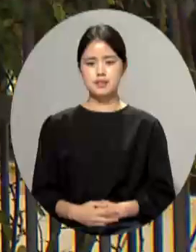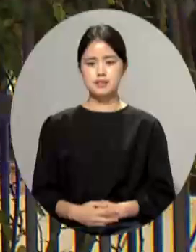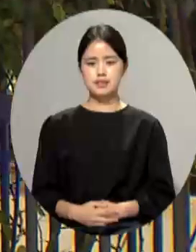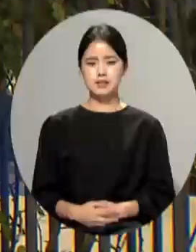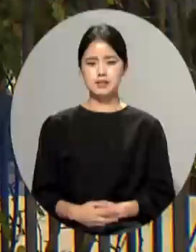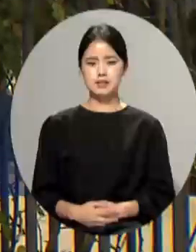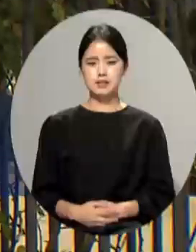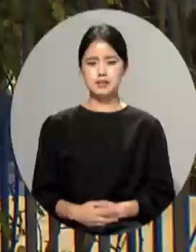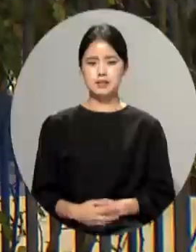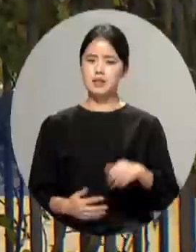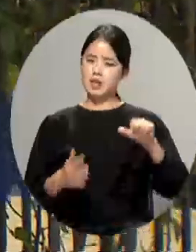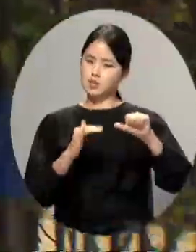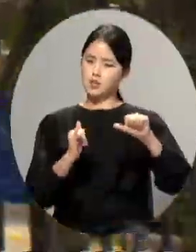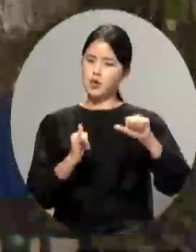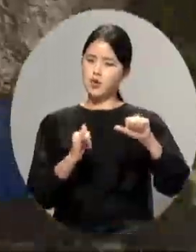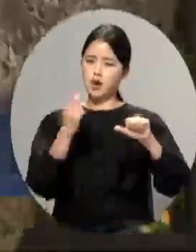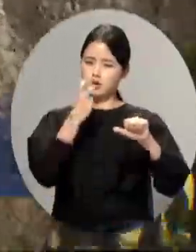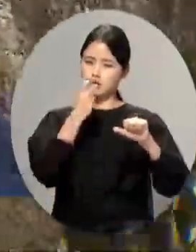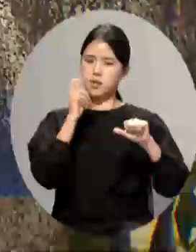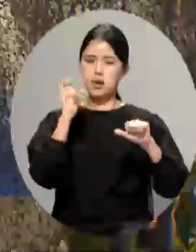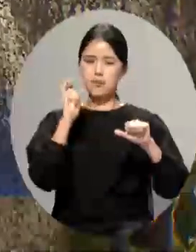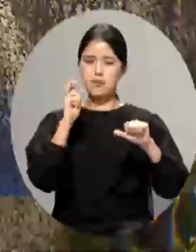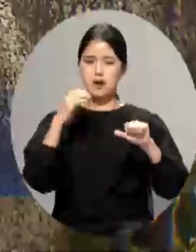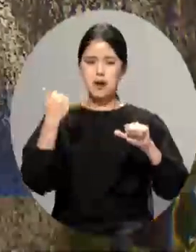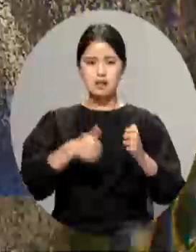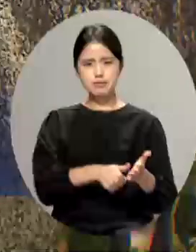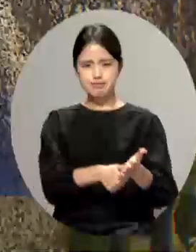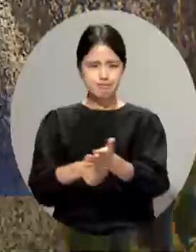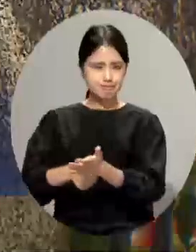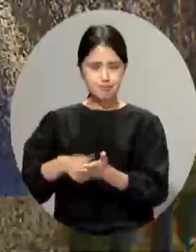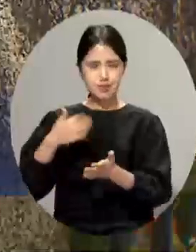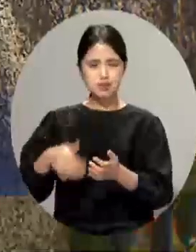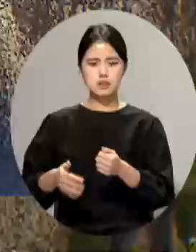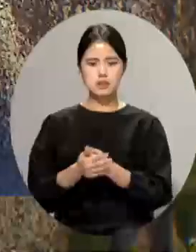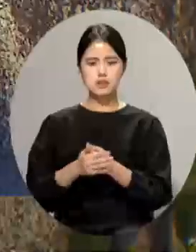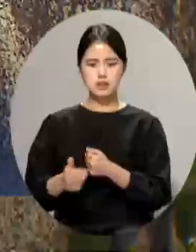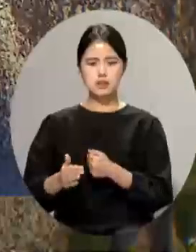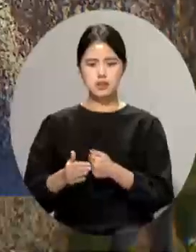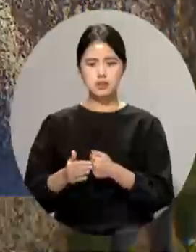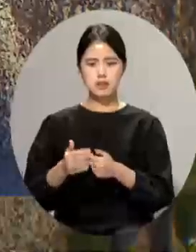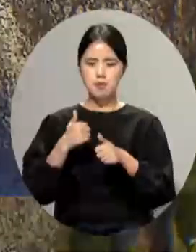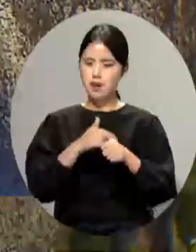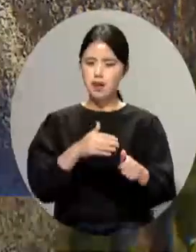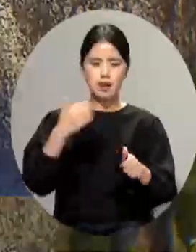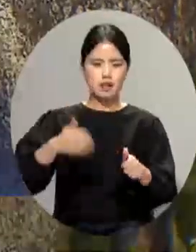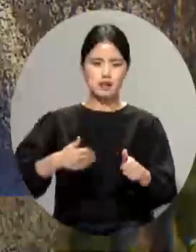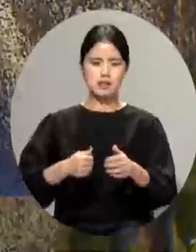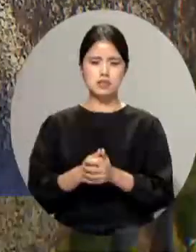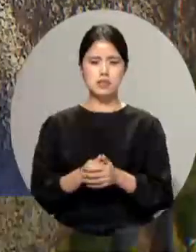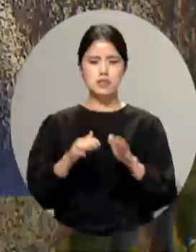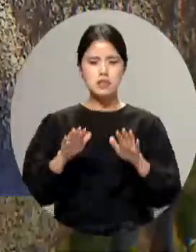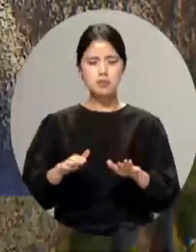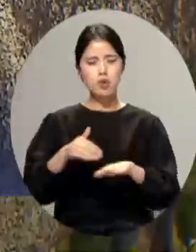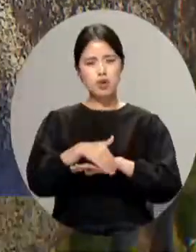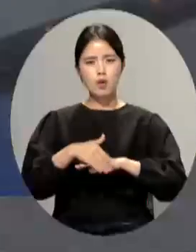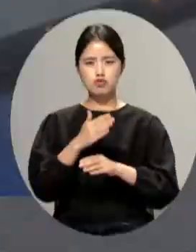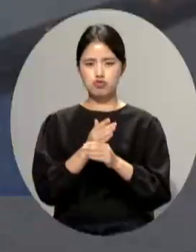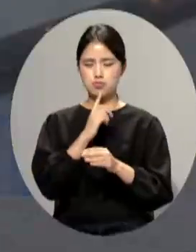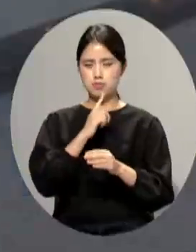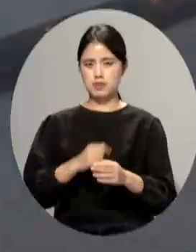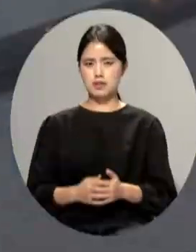정도일 것 같은데 이유 결제가 안 나가지고 지금 못 나가고 있는 상황이라서 수집은 계획을 하고 있는 것